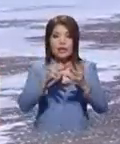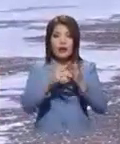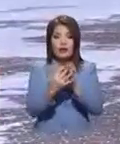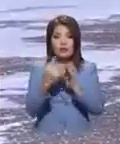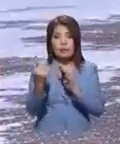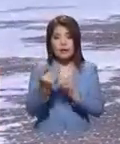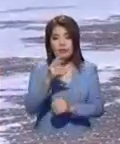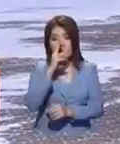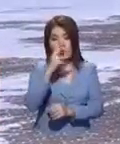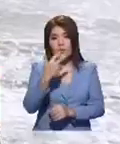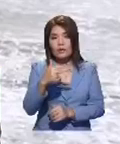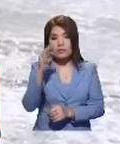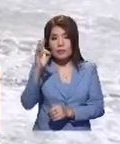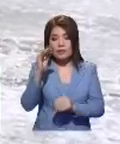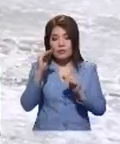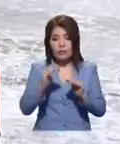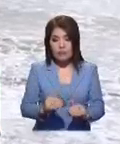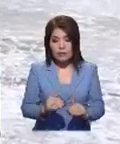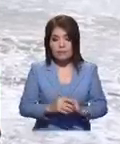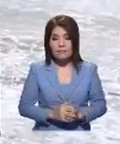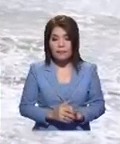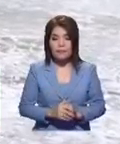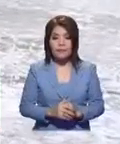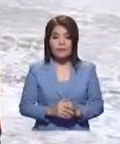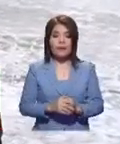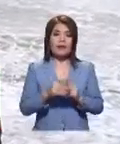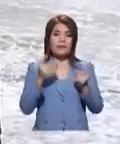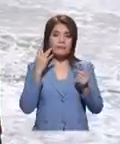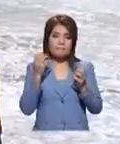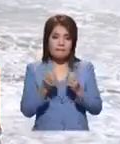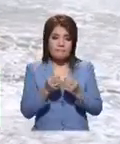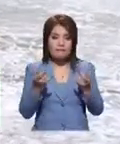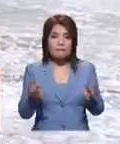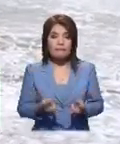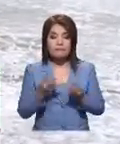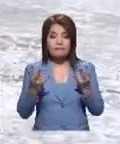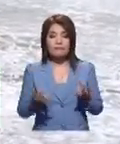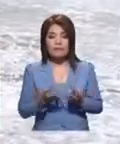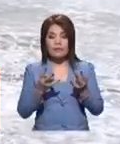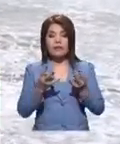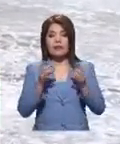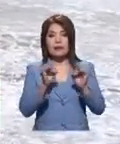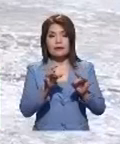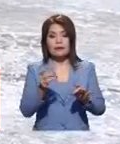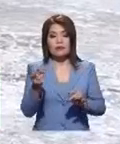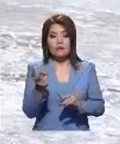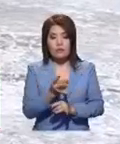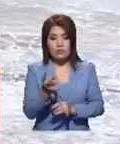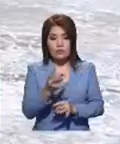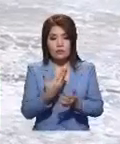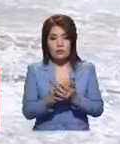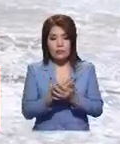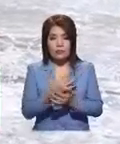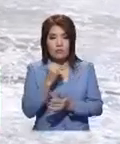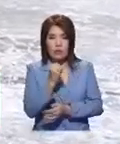табысы 30%-ға төмендеді. Әрқашан да бұл, оған біз оны айтуымыз керек. Алғы жаман